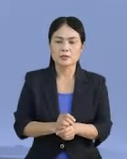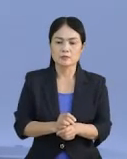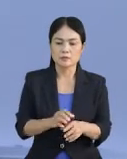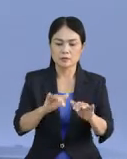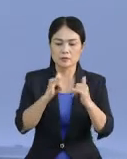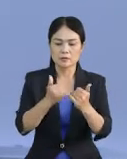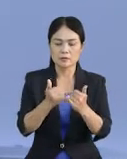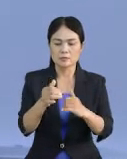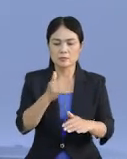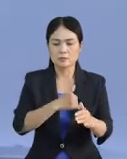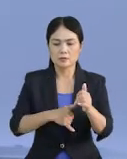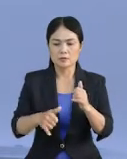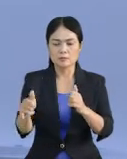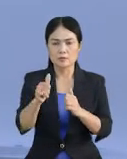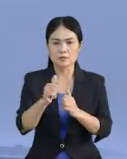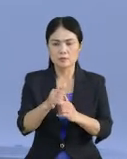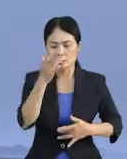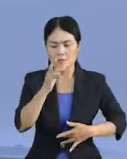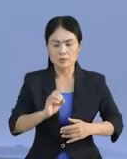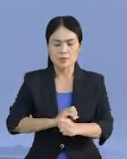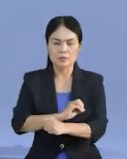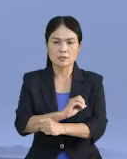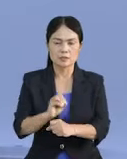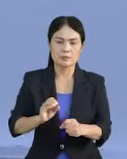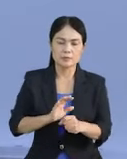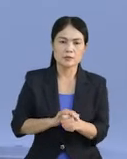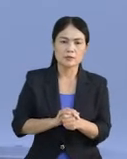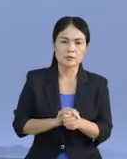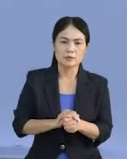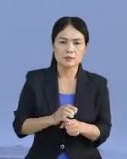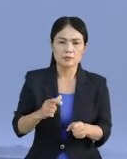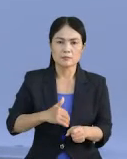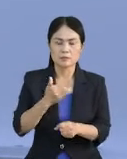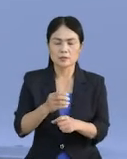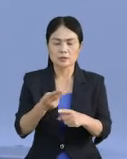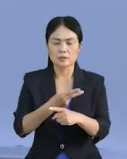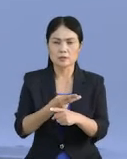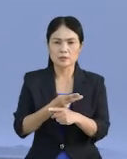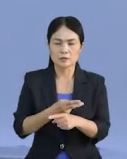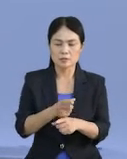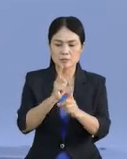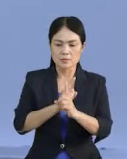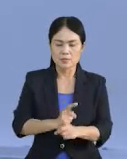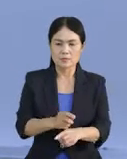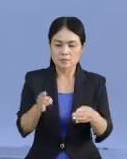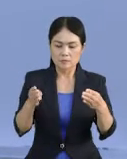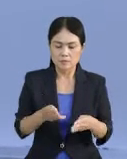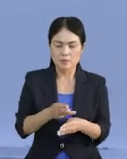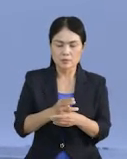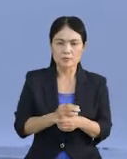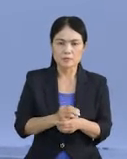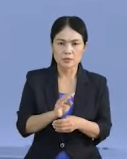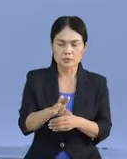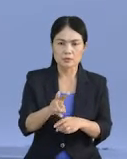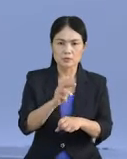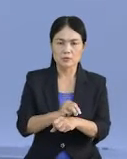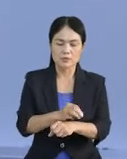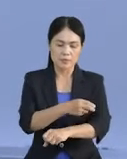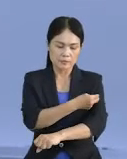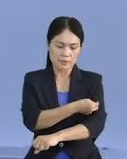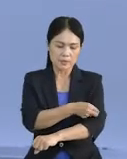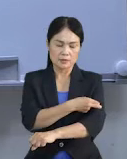mà sân cực lễ siêu phơi sở xế đá chân uốn phớt bếch mạc đáy nâng bằng toát chiếc